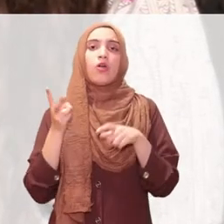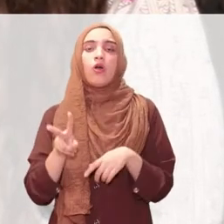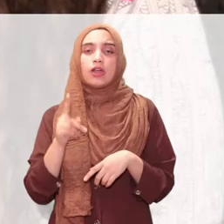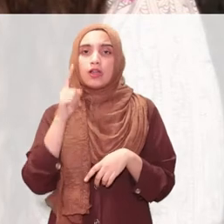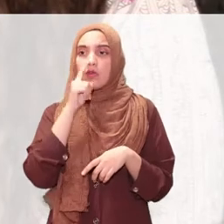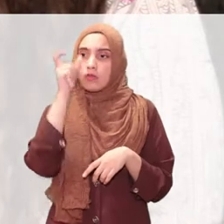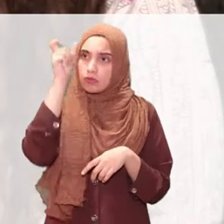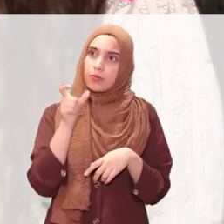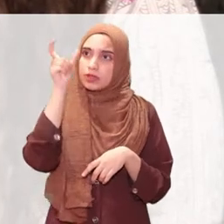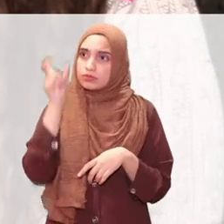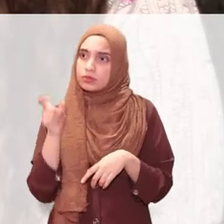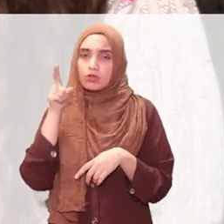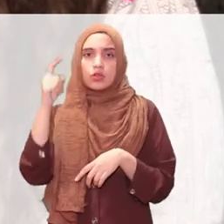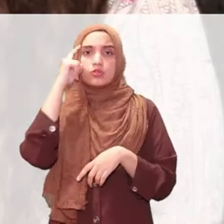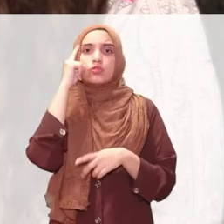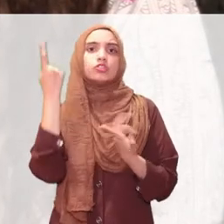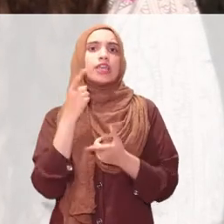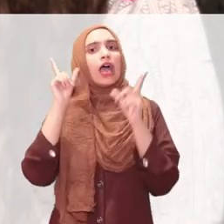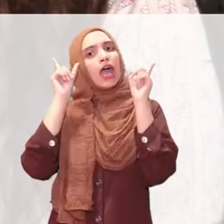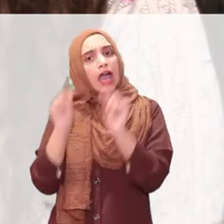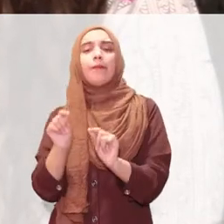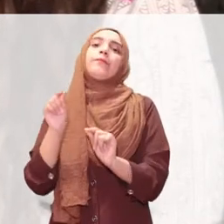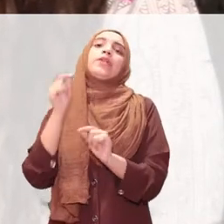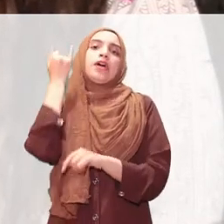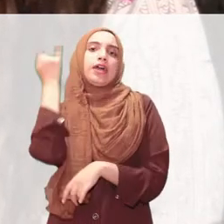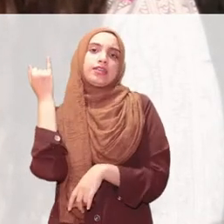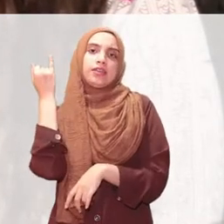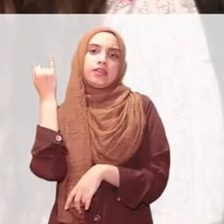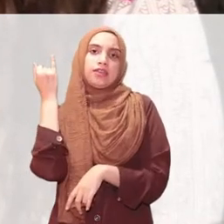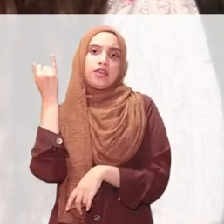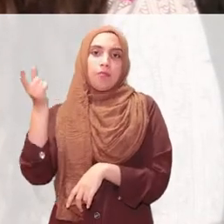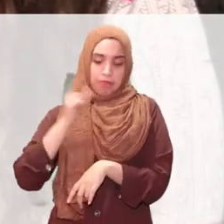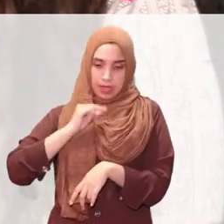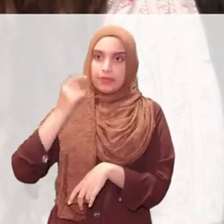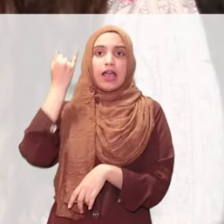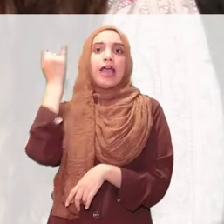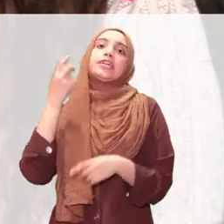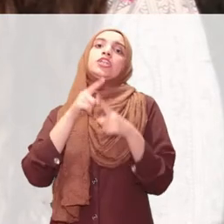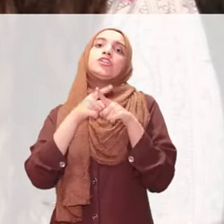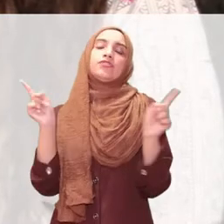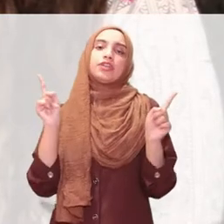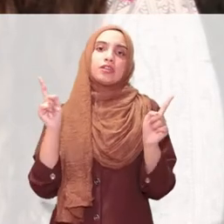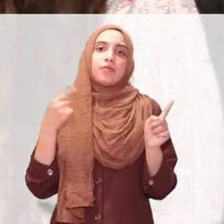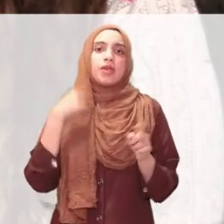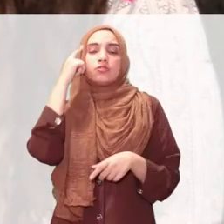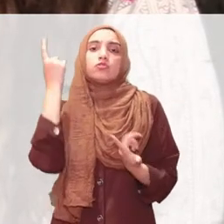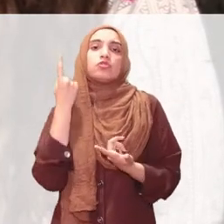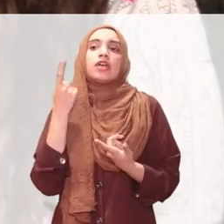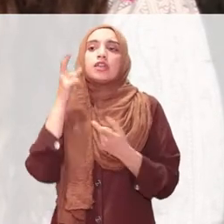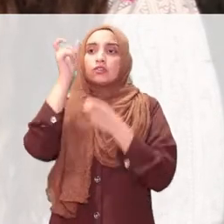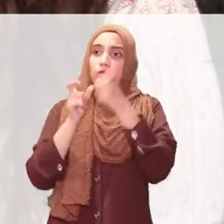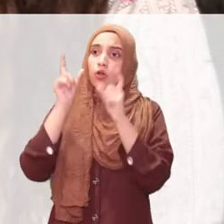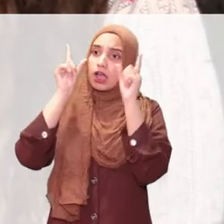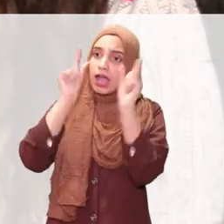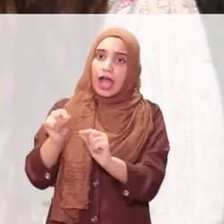मैं कोई कांग्रेस पार्टी उनकी है जहां पर देखो गेट मैरिड टो किंग 8 एंड इंस्टेंट बृंद चीज लूंटा